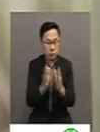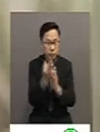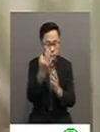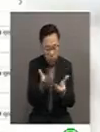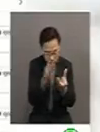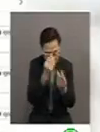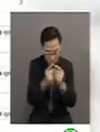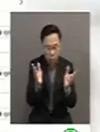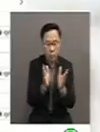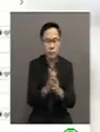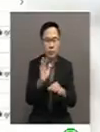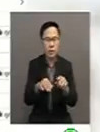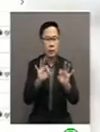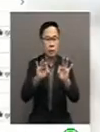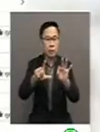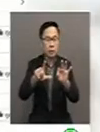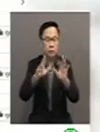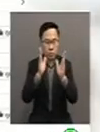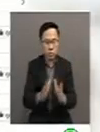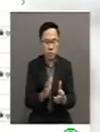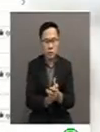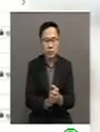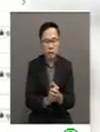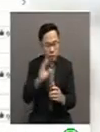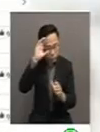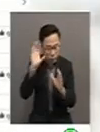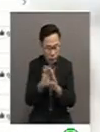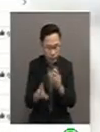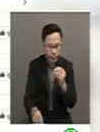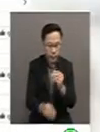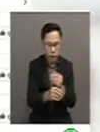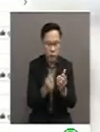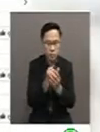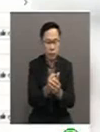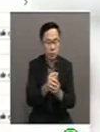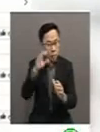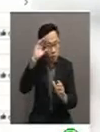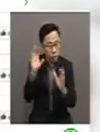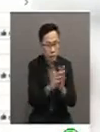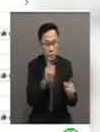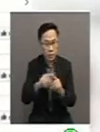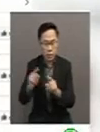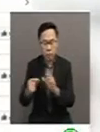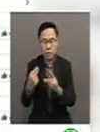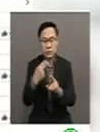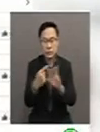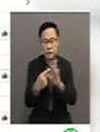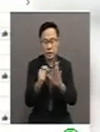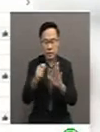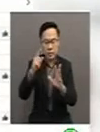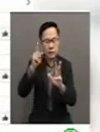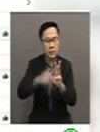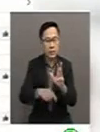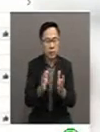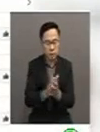ลักษณะการใช้ภาพก็เป็นอินเสิร์ตค่ะเพียง 2-3 วินาทีและลิขสิทธิ์ภาพทางคุณเอ๋ก็เซ็นยินยอมให้ใช้ภาพ